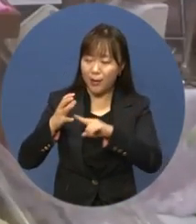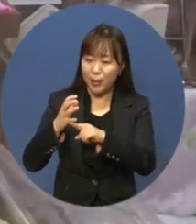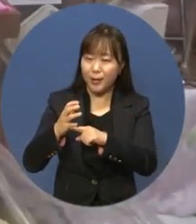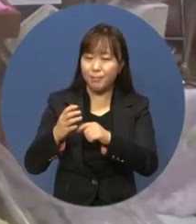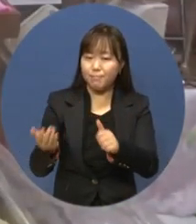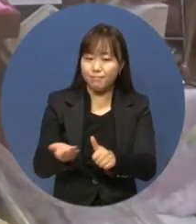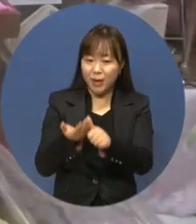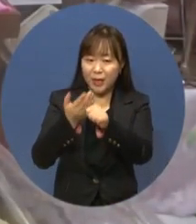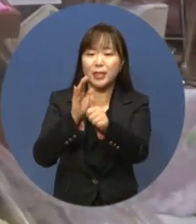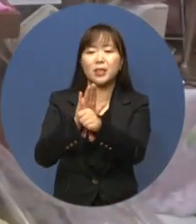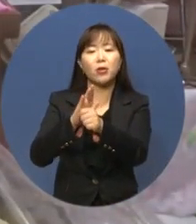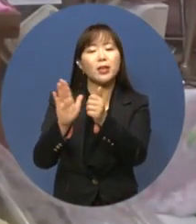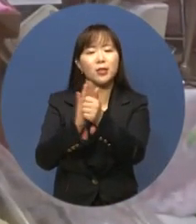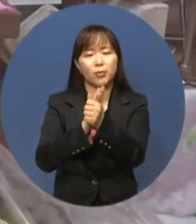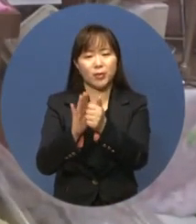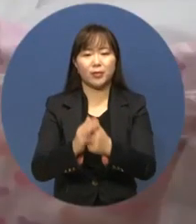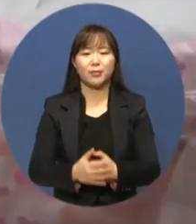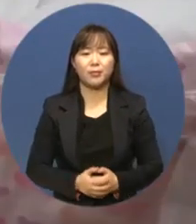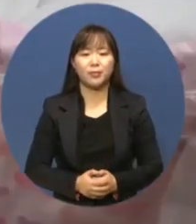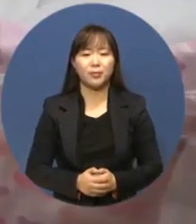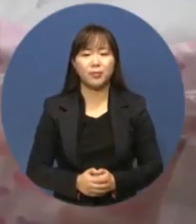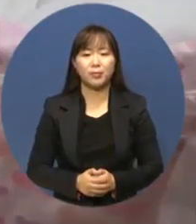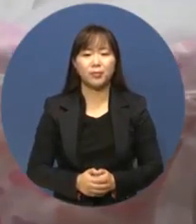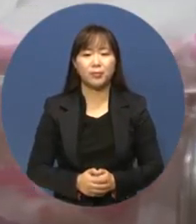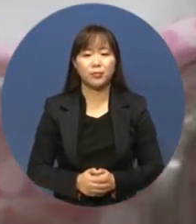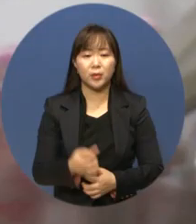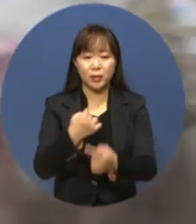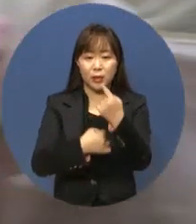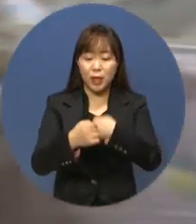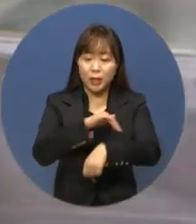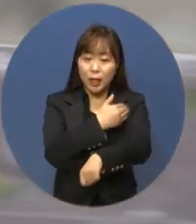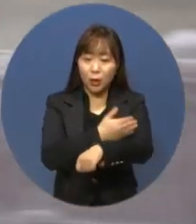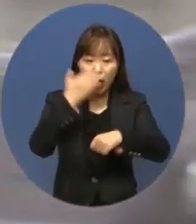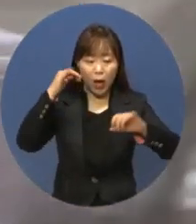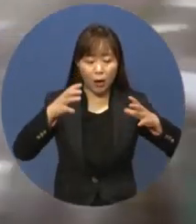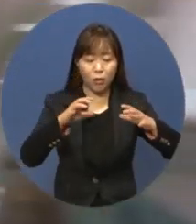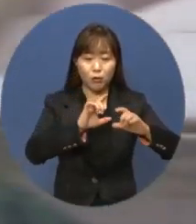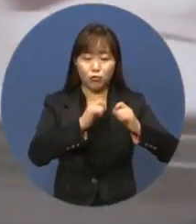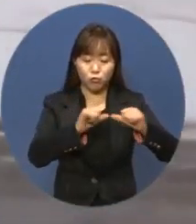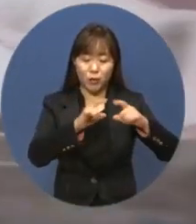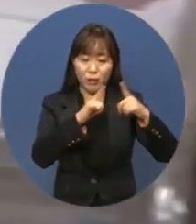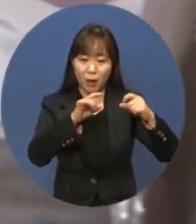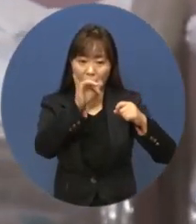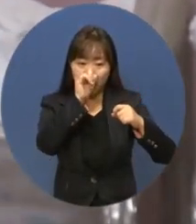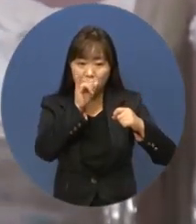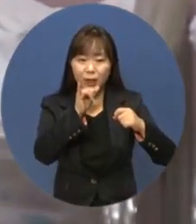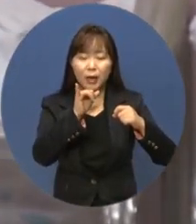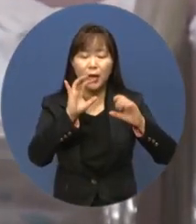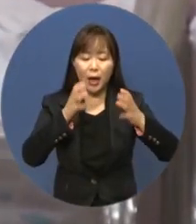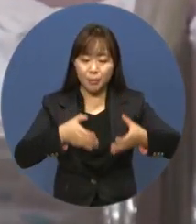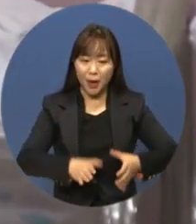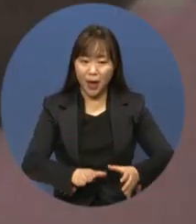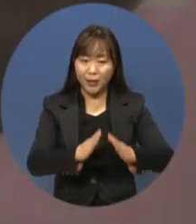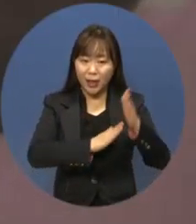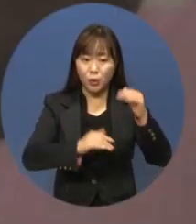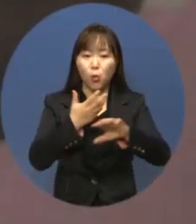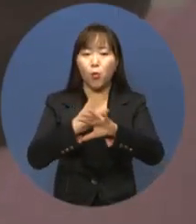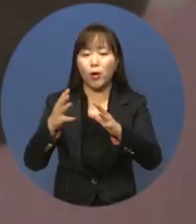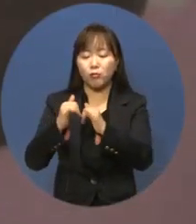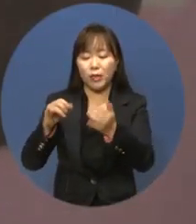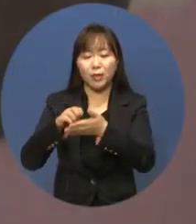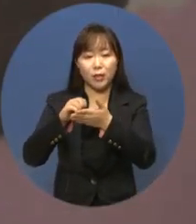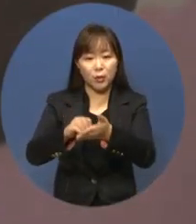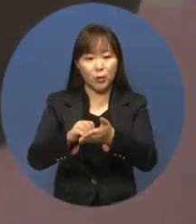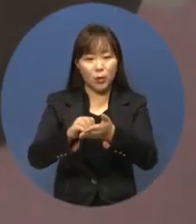양육을 지원하는 서비스 입니다 신청자격은 국내에 주민등록이 있는 출산 과정 또는 외국인 등록을 마친